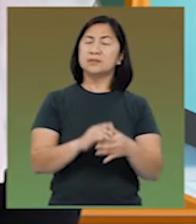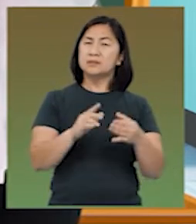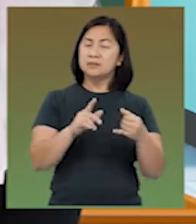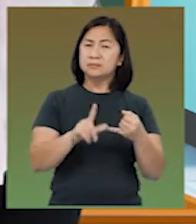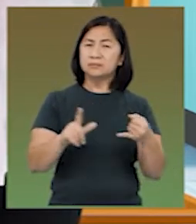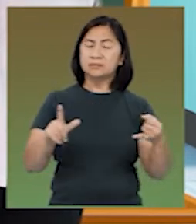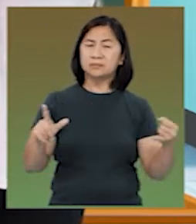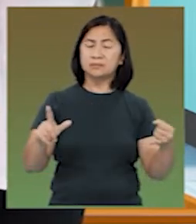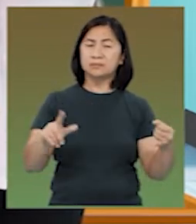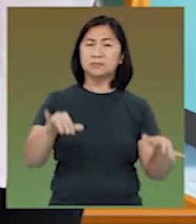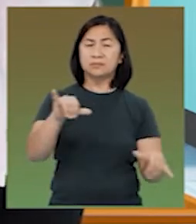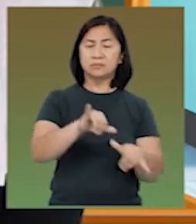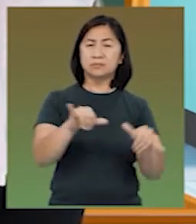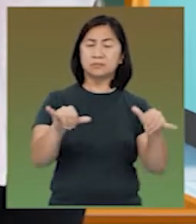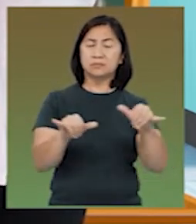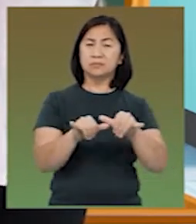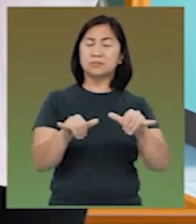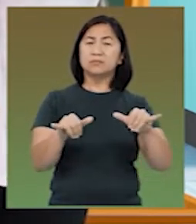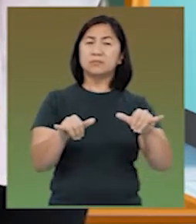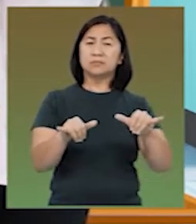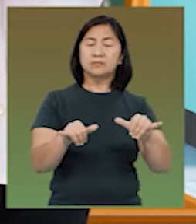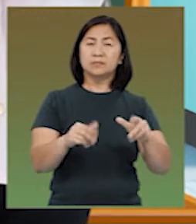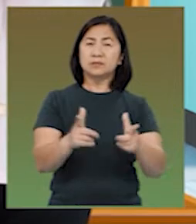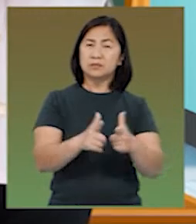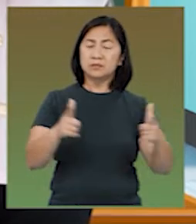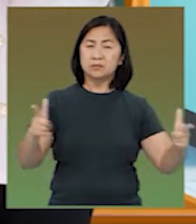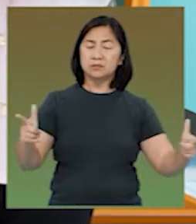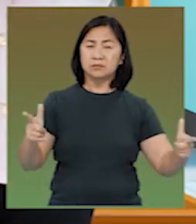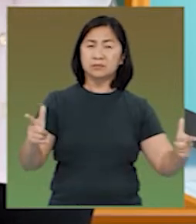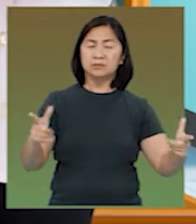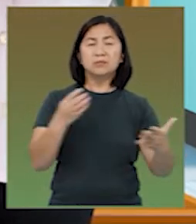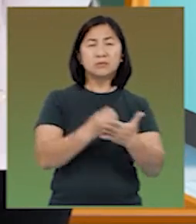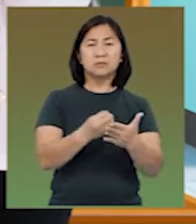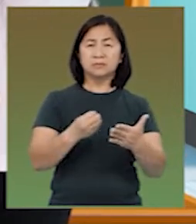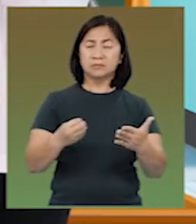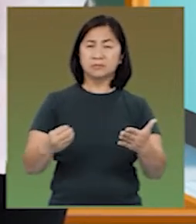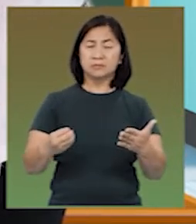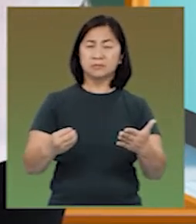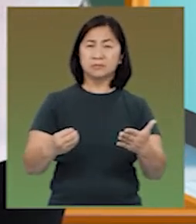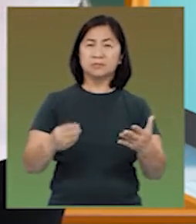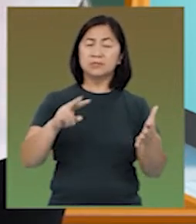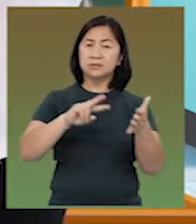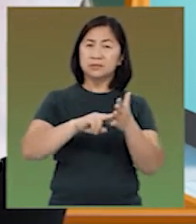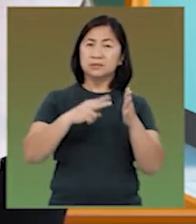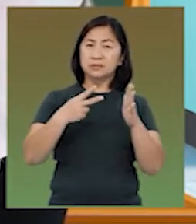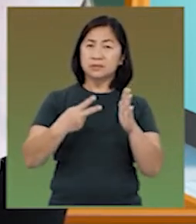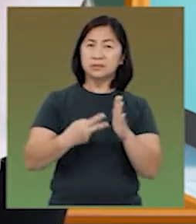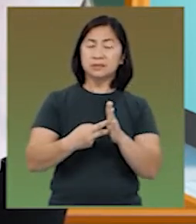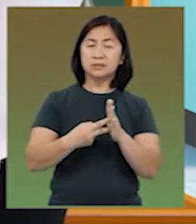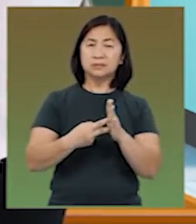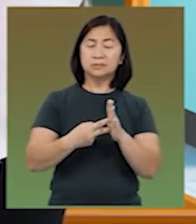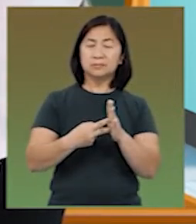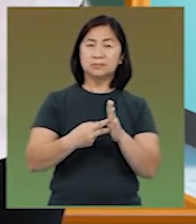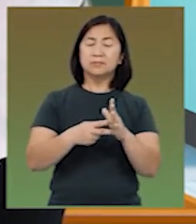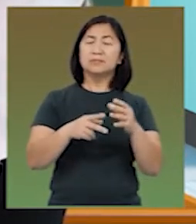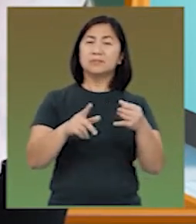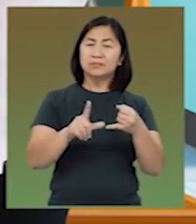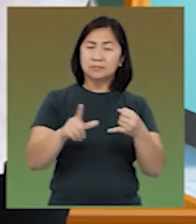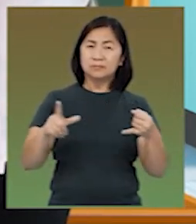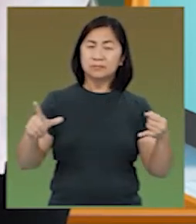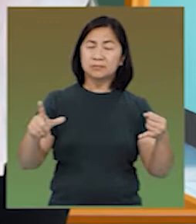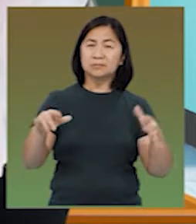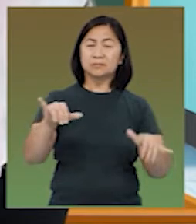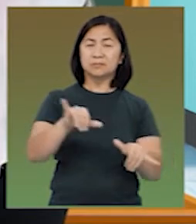Linear measure is the measurement of length of an object. Ibig sabihin, ang